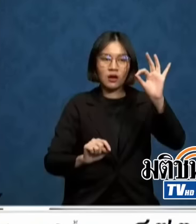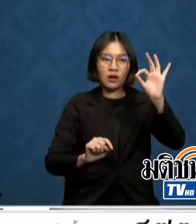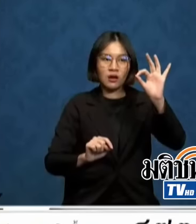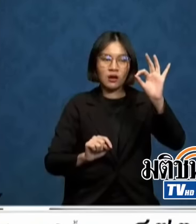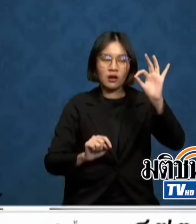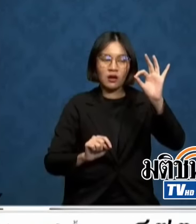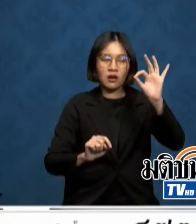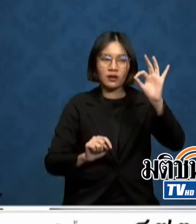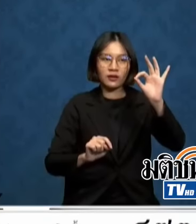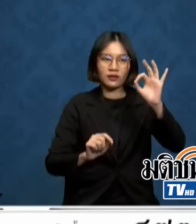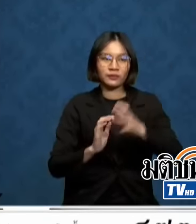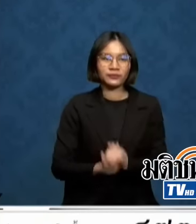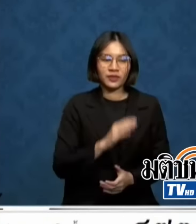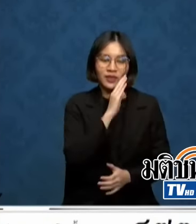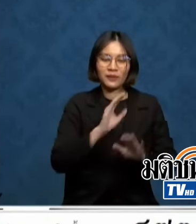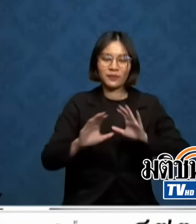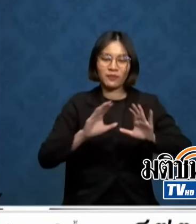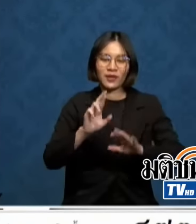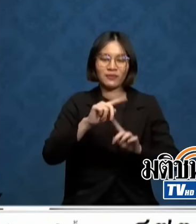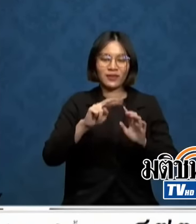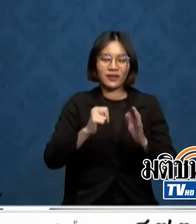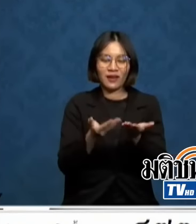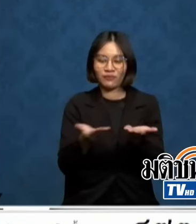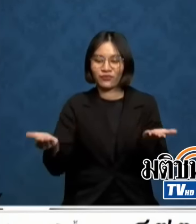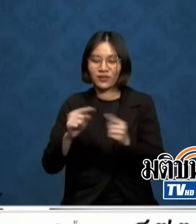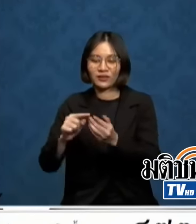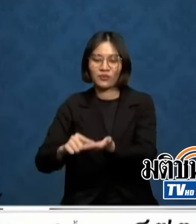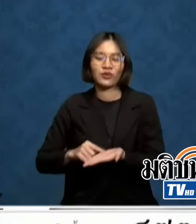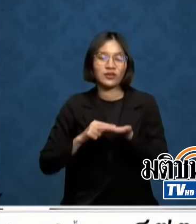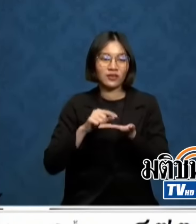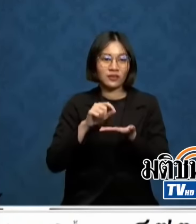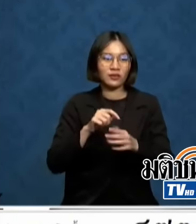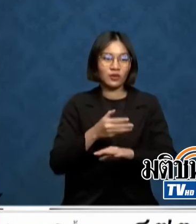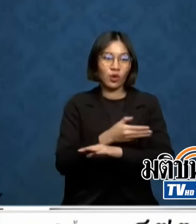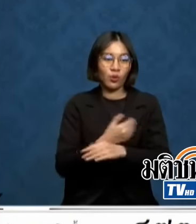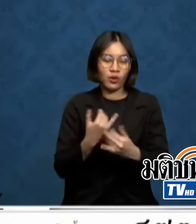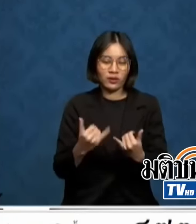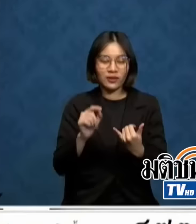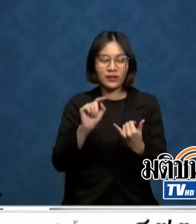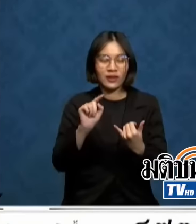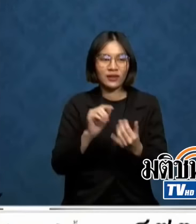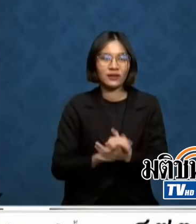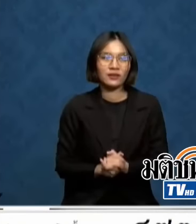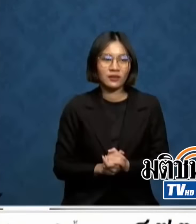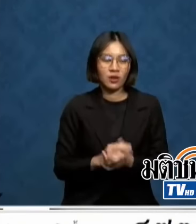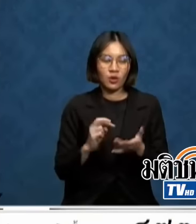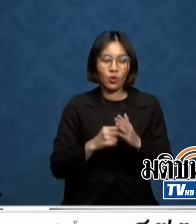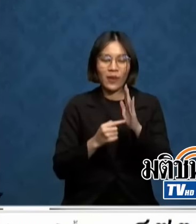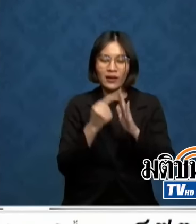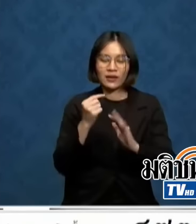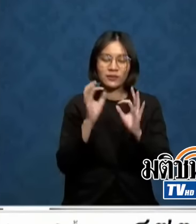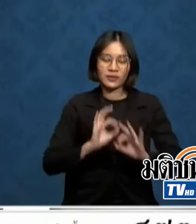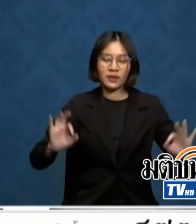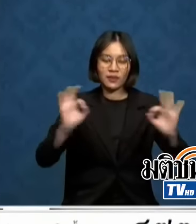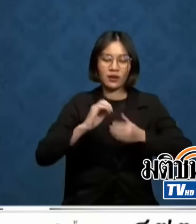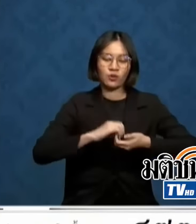อย่างมีนัยยะสำคัญเมื่อเทียบกับร่างต่างๆที่ถูกเสนอโดยสสมาก่อนหน้านี้แต่อย่างน้อยวันนี้ครับก็จะเป็นก้าวสำคัญ